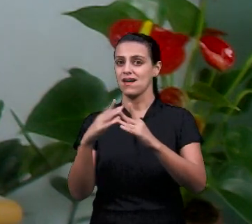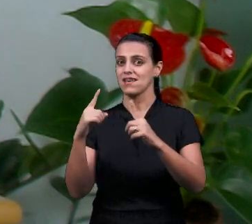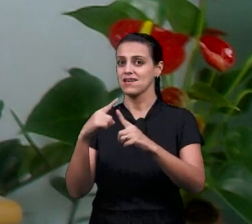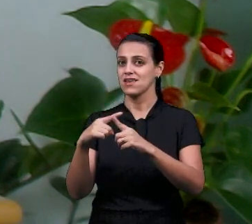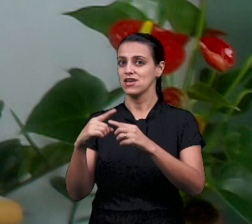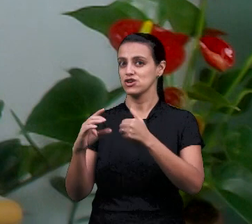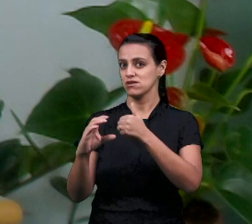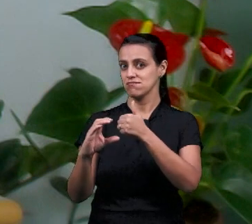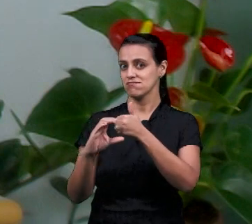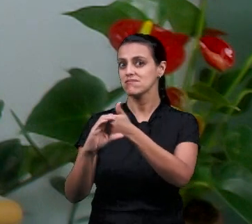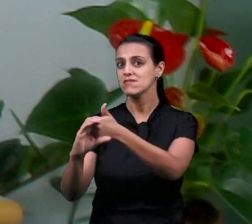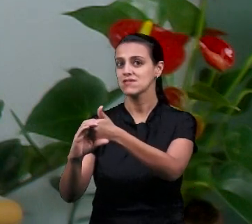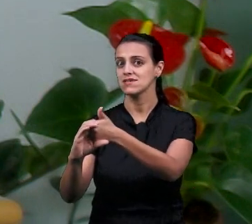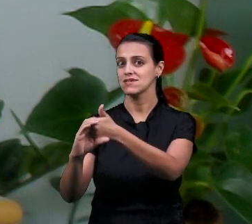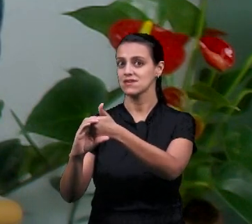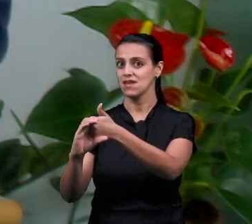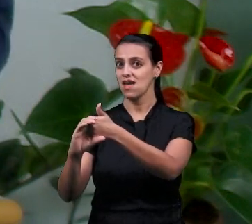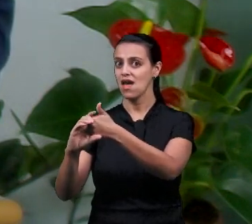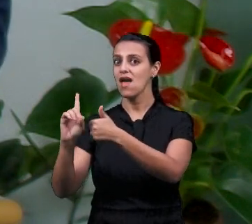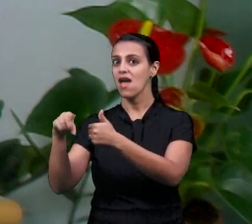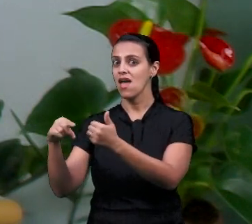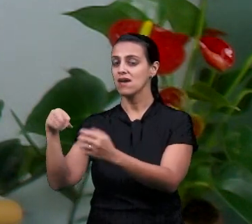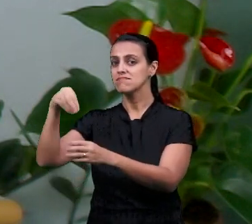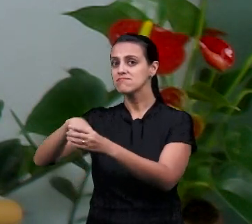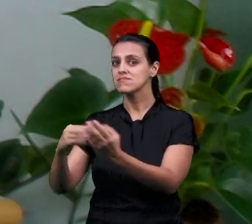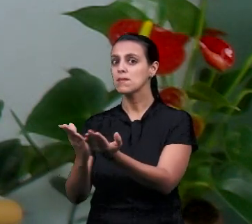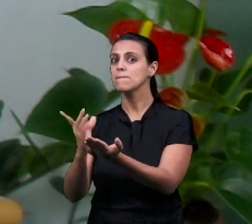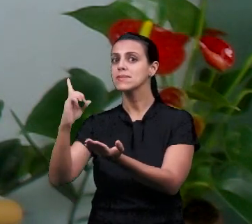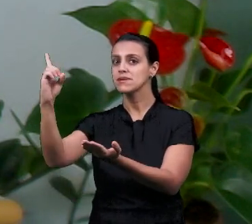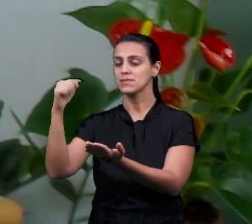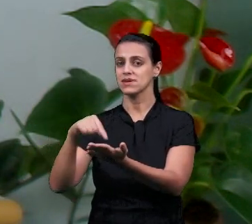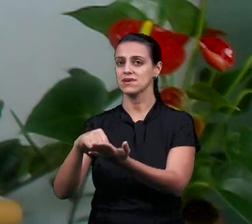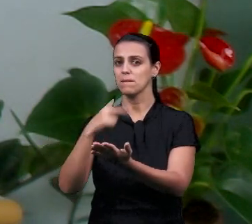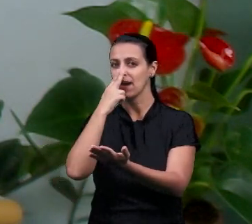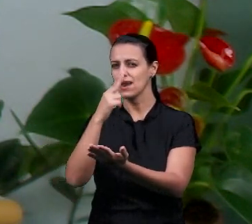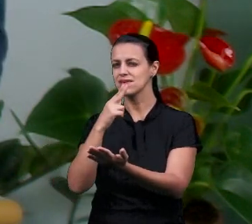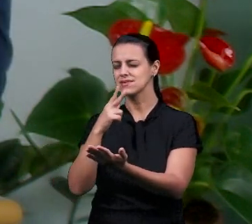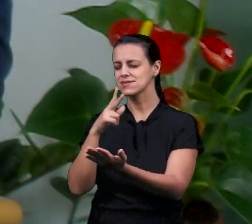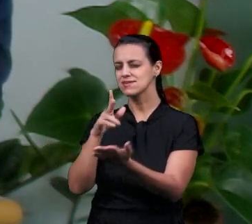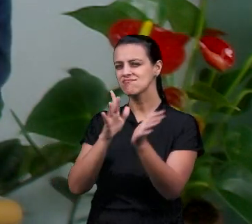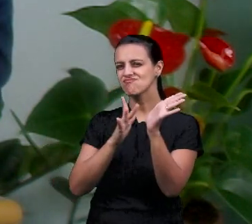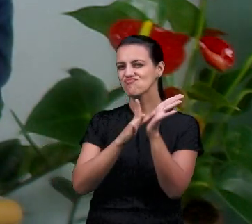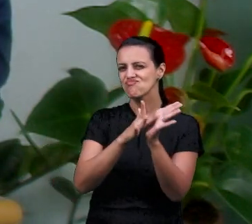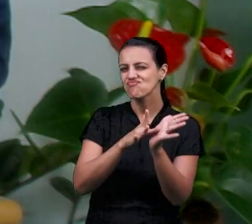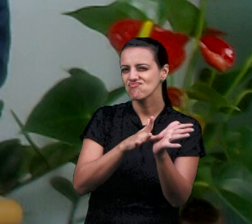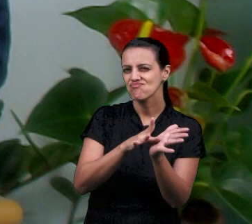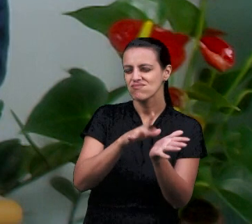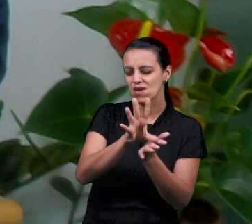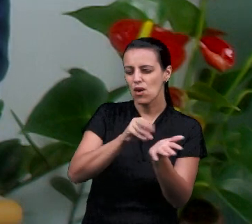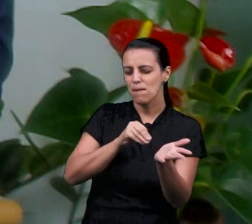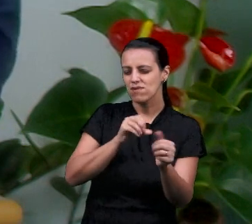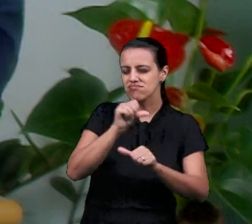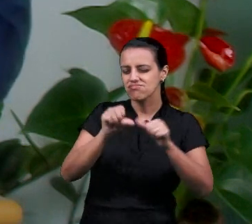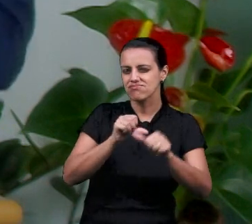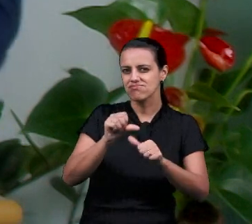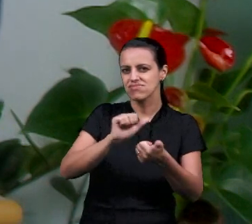Christ, le christianisme, il se base dans une dogmatique biblique. Donc, quand on dit, qu'est-ce que l'Église pensait? Non, on ne